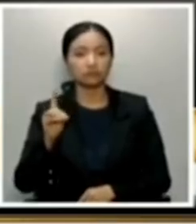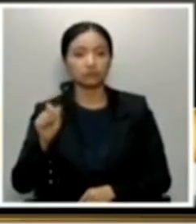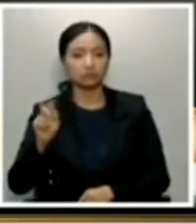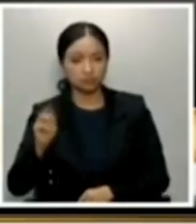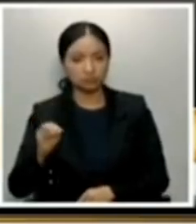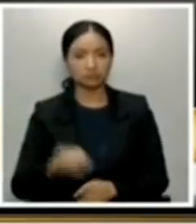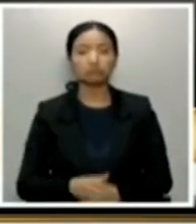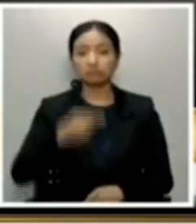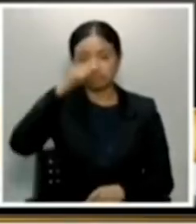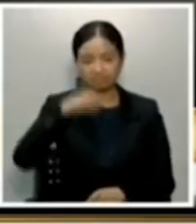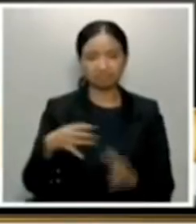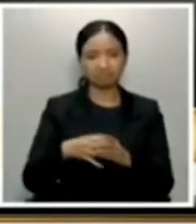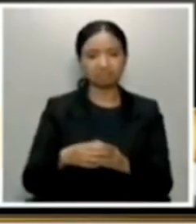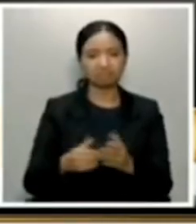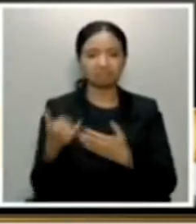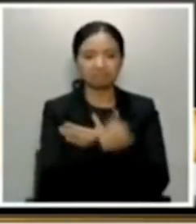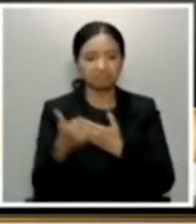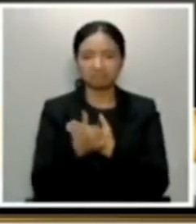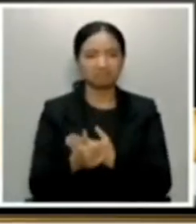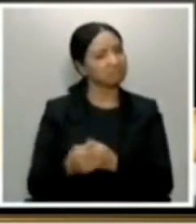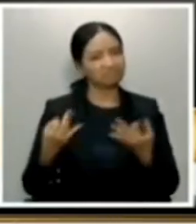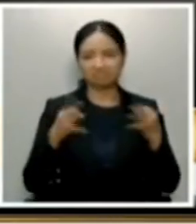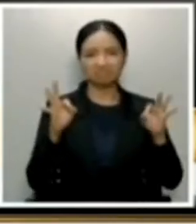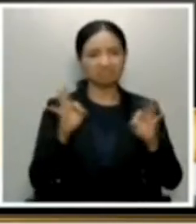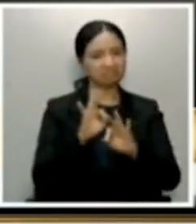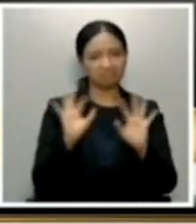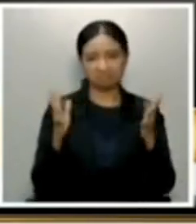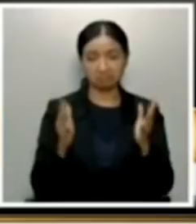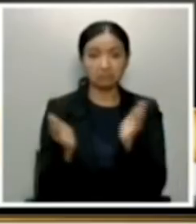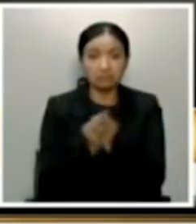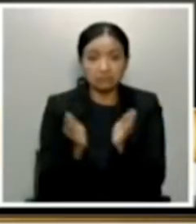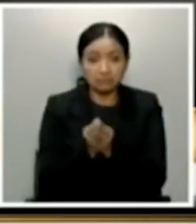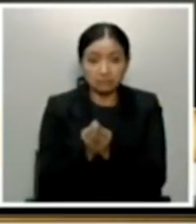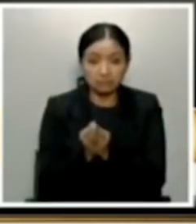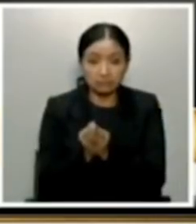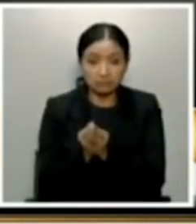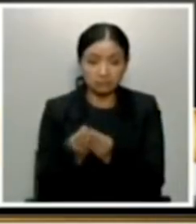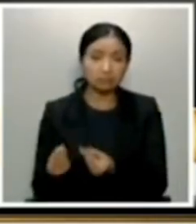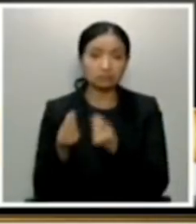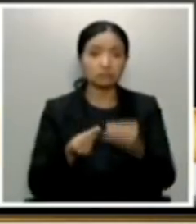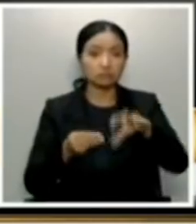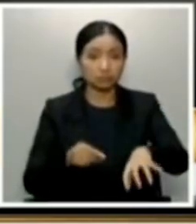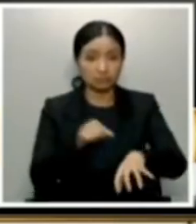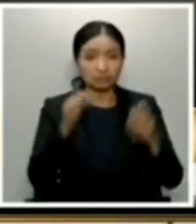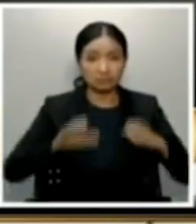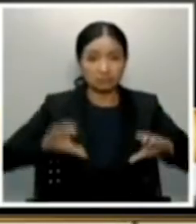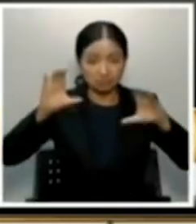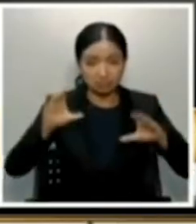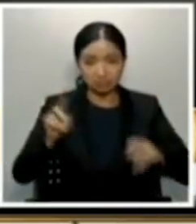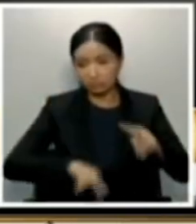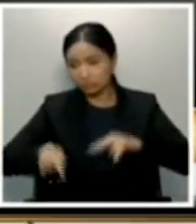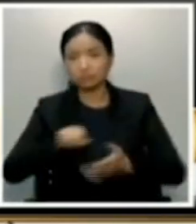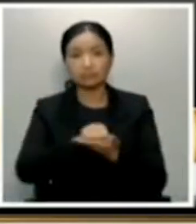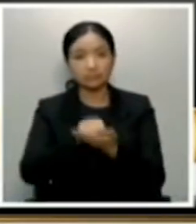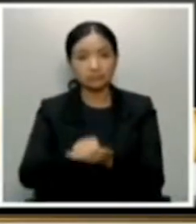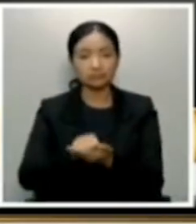ในกลุ่มประเทศไม่เสรีแถมคะแนนที่เขาให้กับหน่วยงานรัฐที่ควบคุมเครือข่ายการ